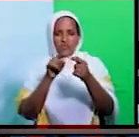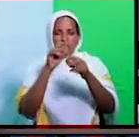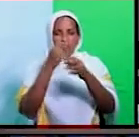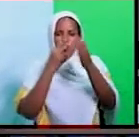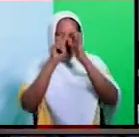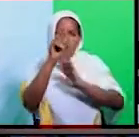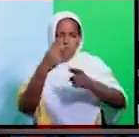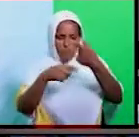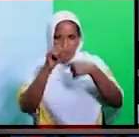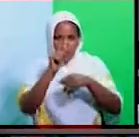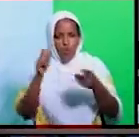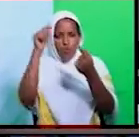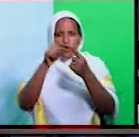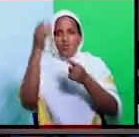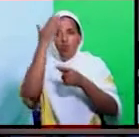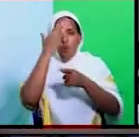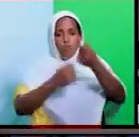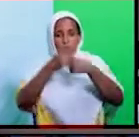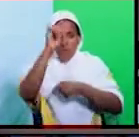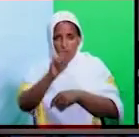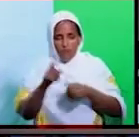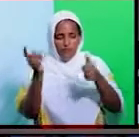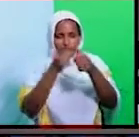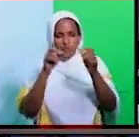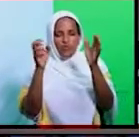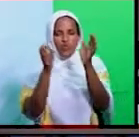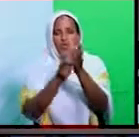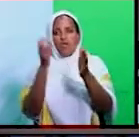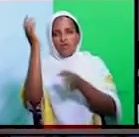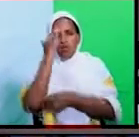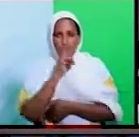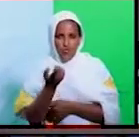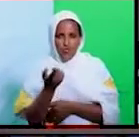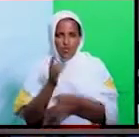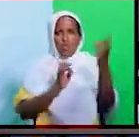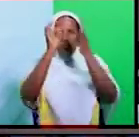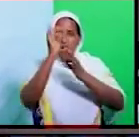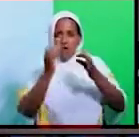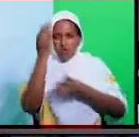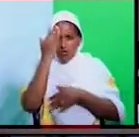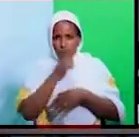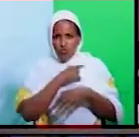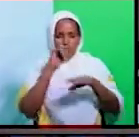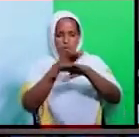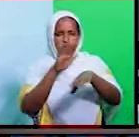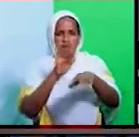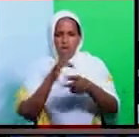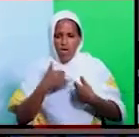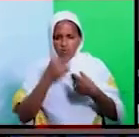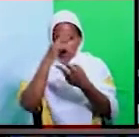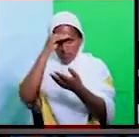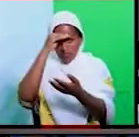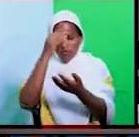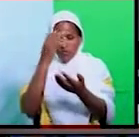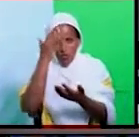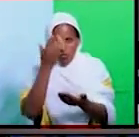እግዚአብሔር መልአክ መጣ የፈለገውን ነገረው ይላል። ስለዚህ እንደዚህ አይነት ትህትና ያስፈልጋል። አለዛ በትዕቢት